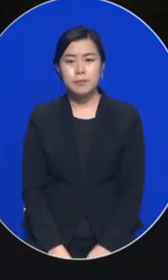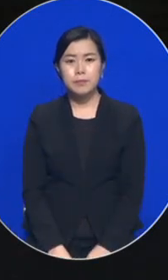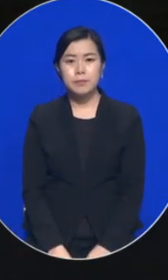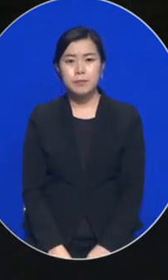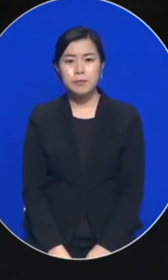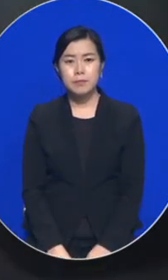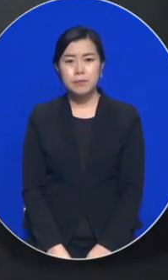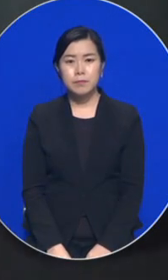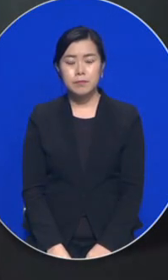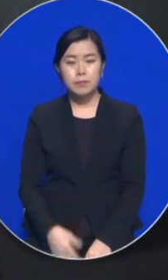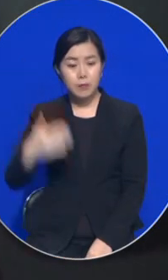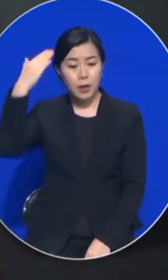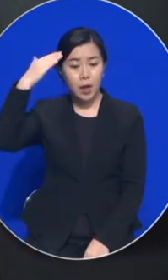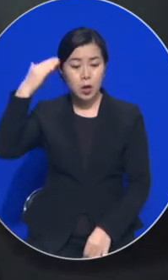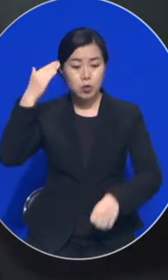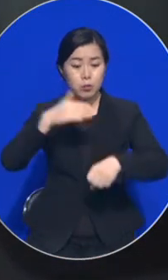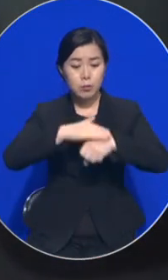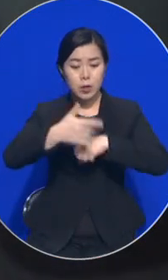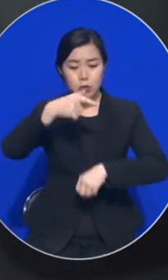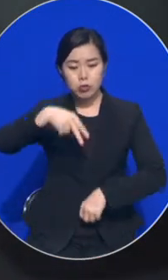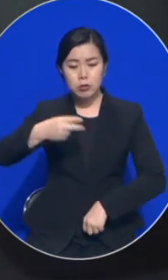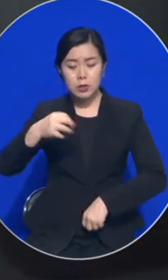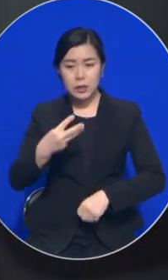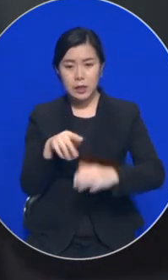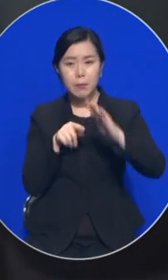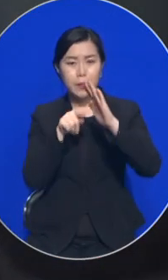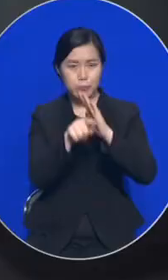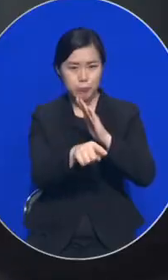일정은 6번째 한국판 뉴딜 현장 방문이자